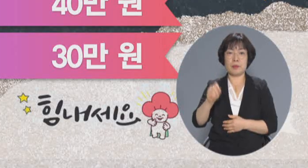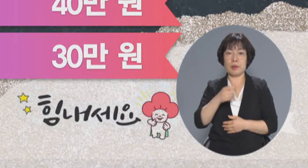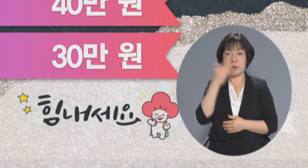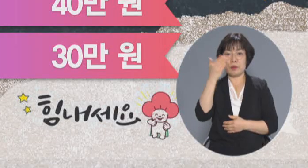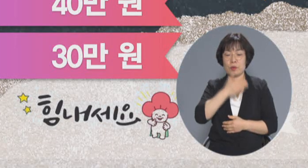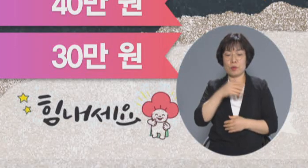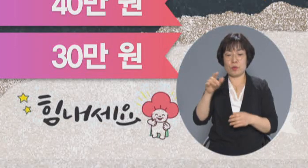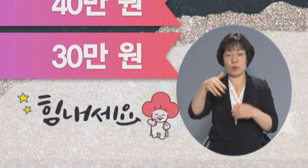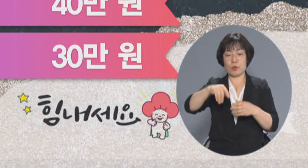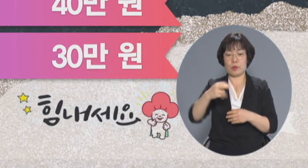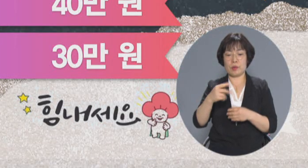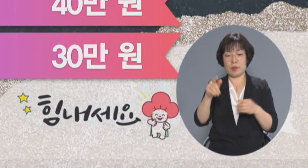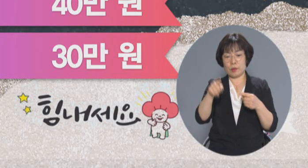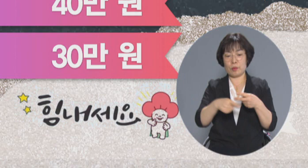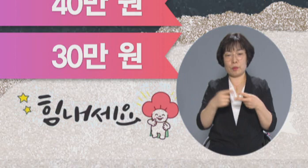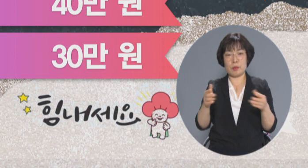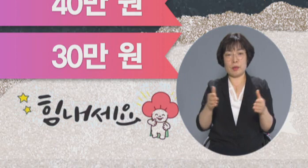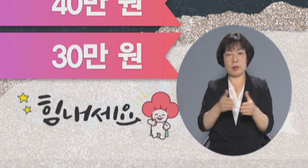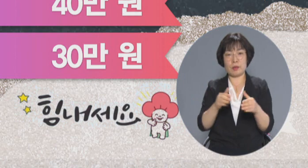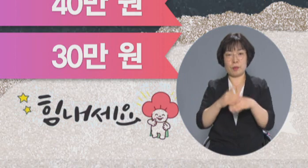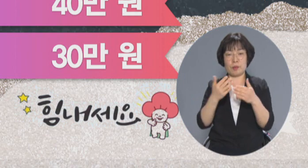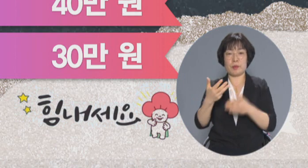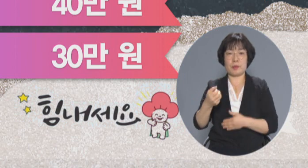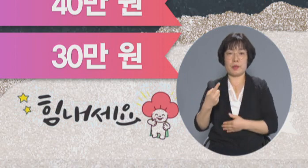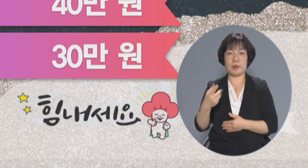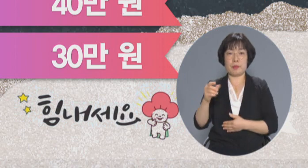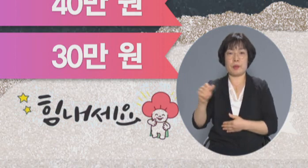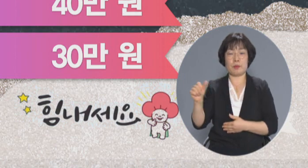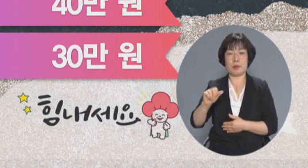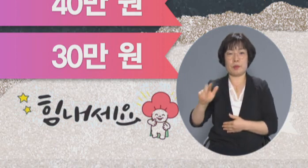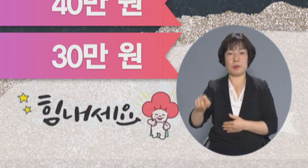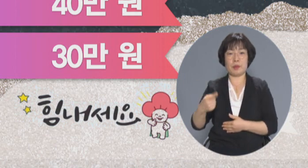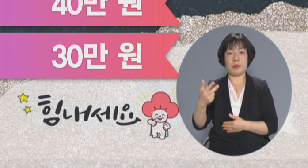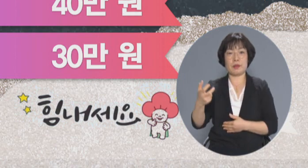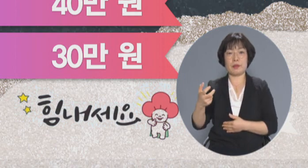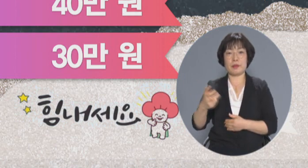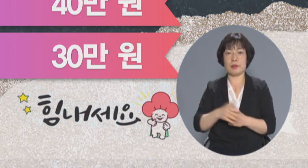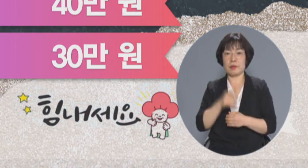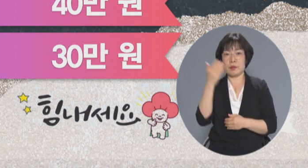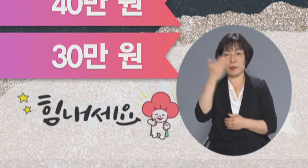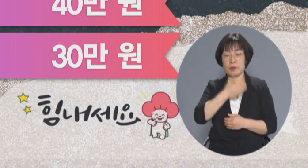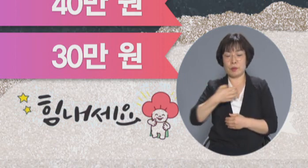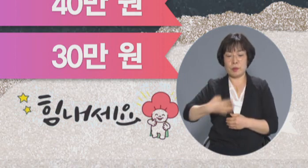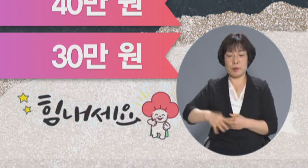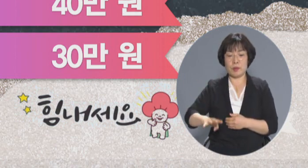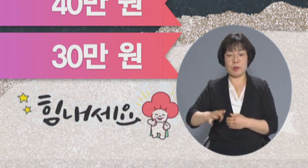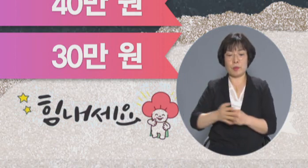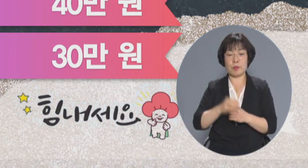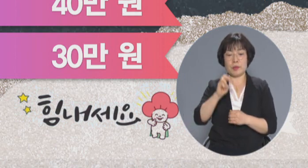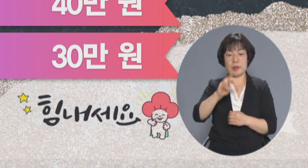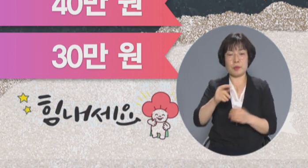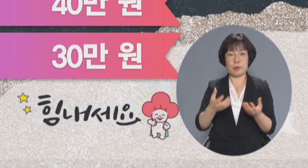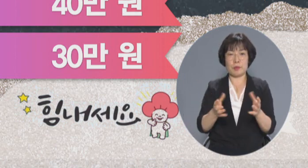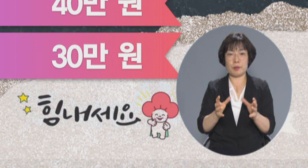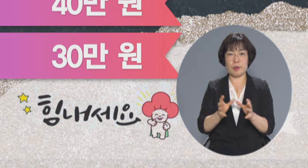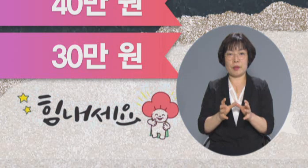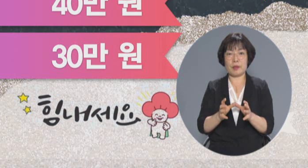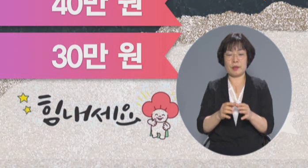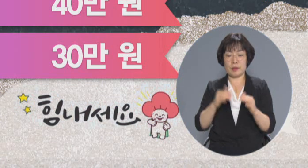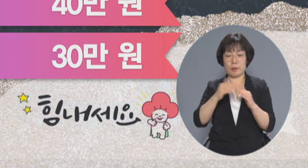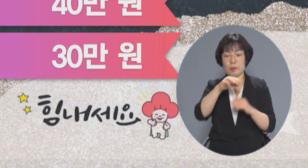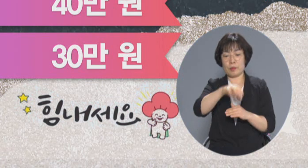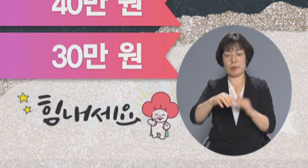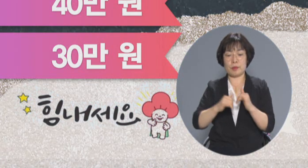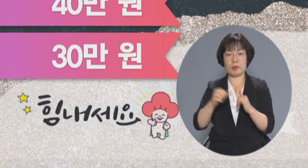여수시 충덕중학교 학생 및 교직원 일동 81만 5,170원, 여수시 쌍봉동 32통장 조숙자 외 주민